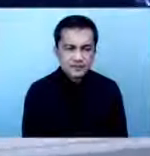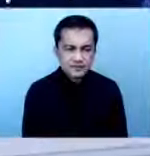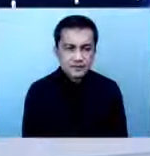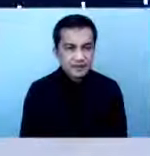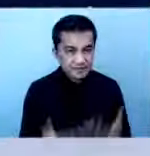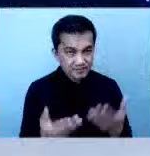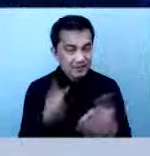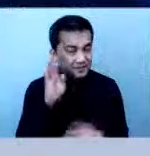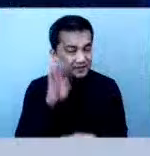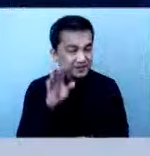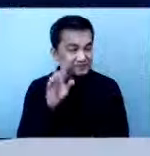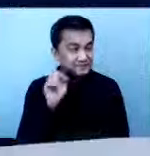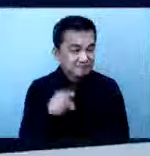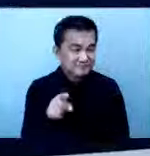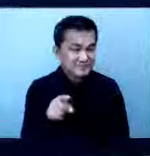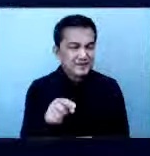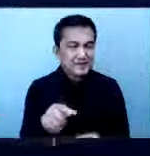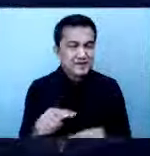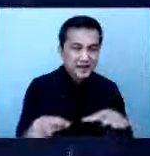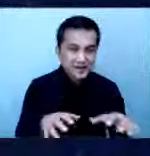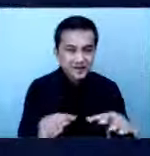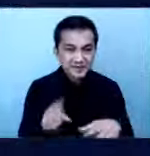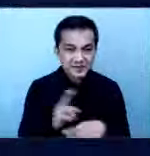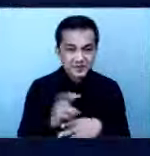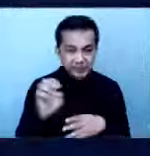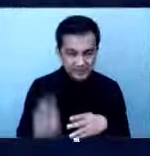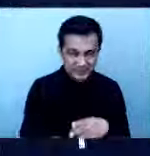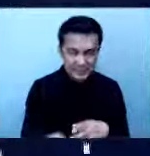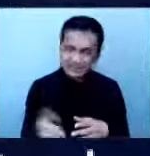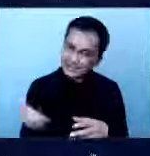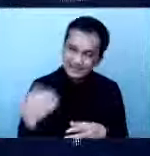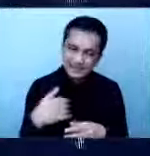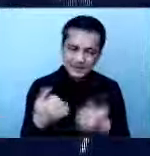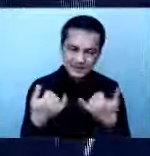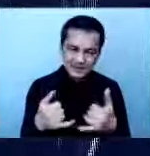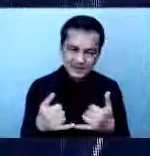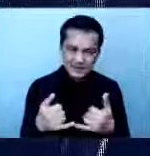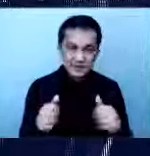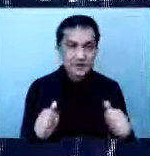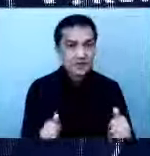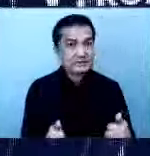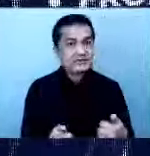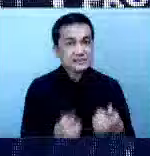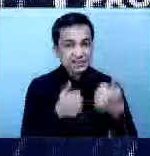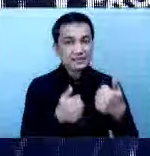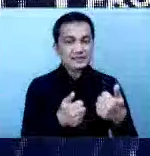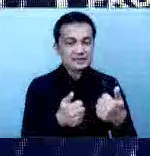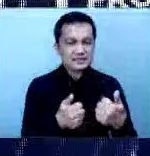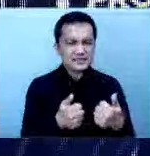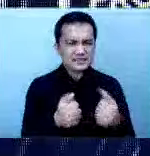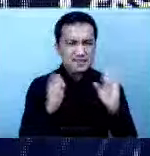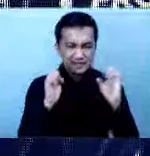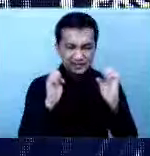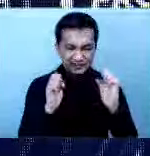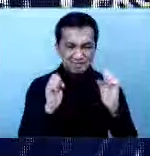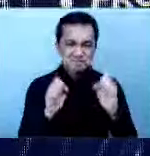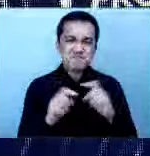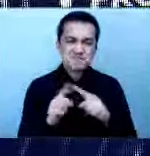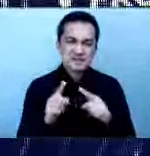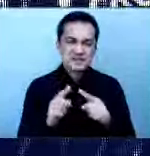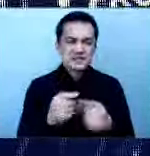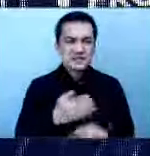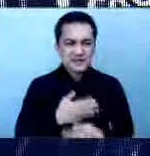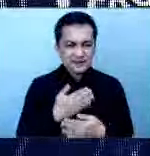kapatid, galaw-galaw din pag weekend. Tara na't maglaro at ma-challenge sa nakaka-exercise pero super sayang